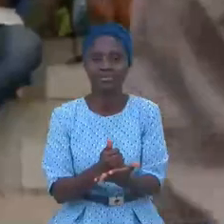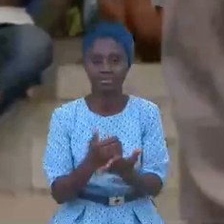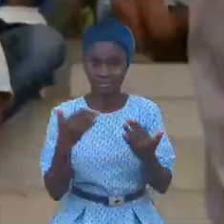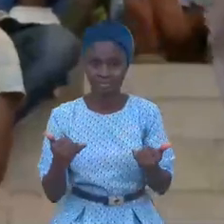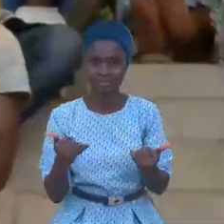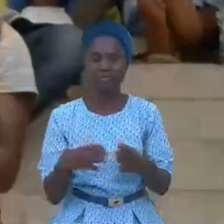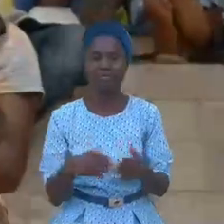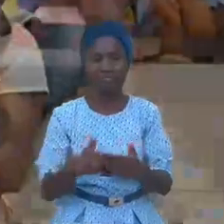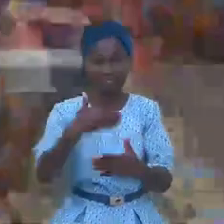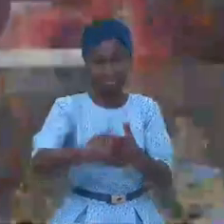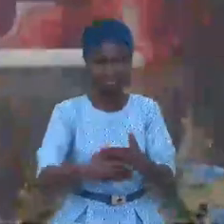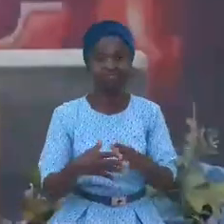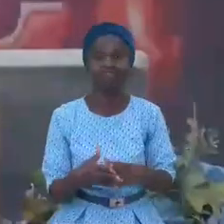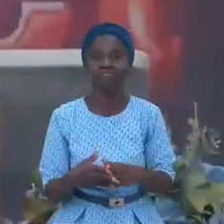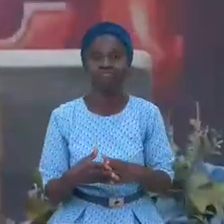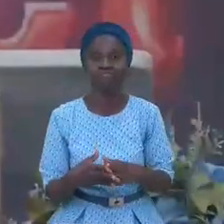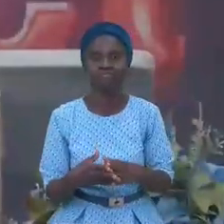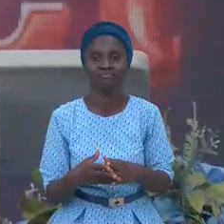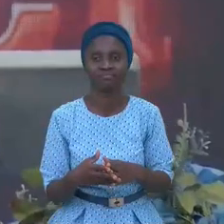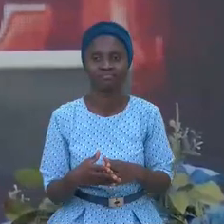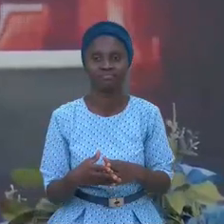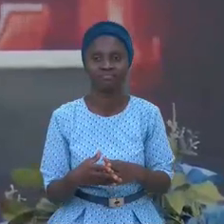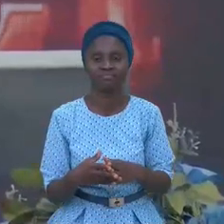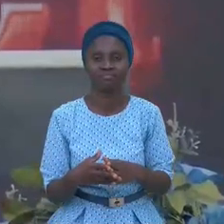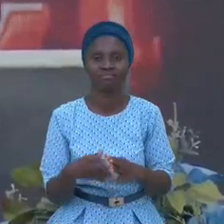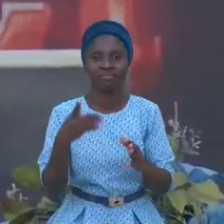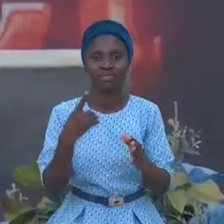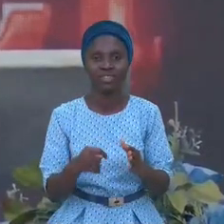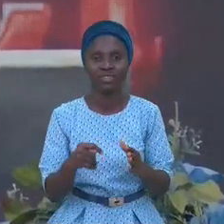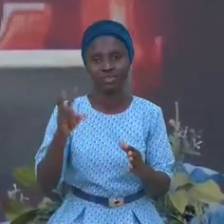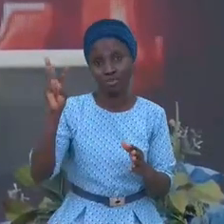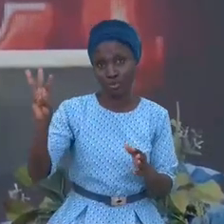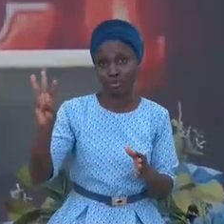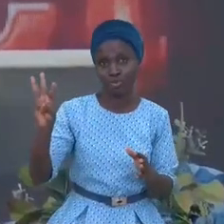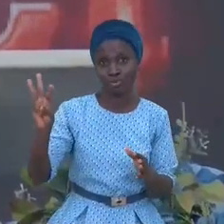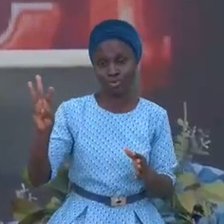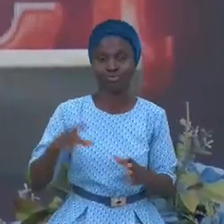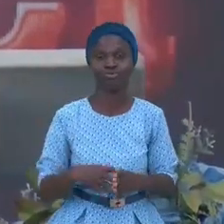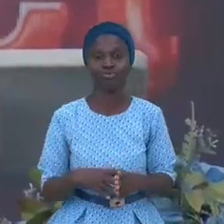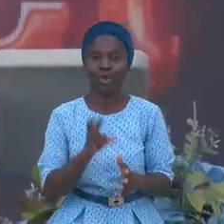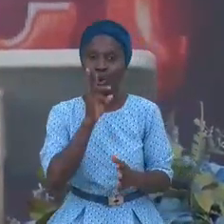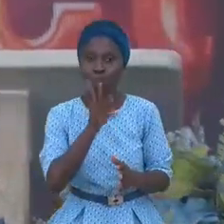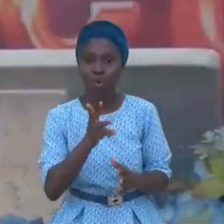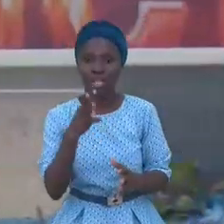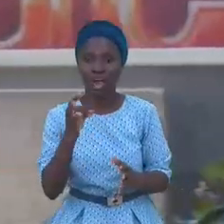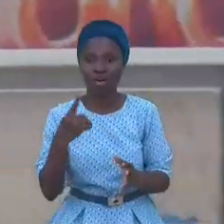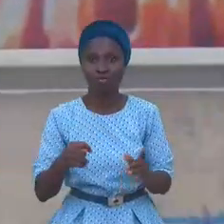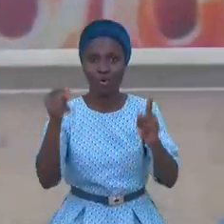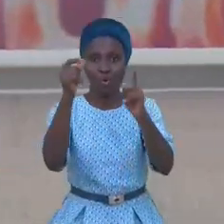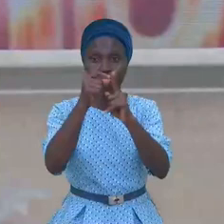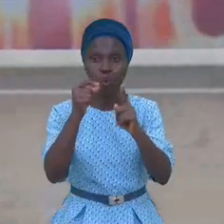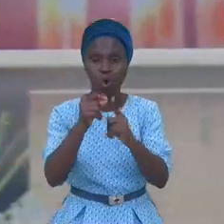La lettre suivante, W, l'eau de la parole qui blanchit par